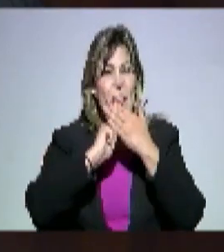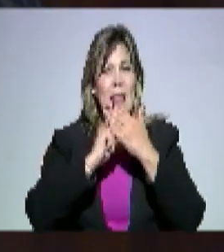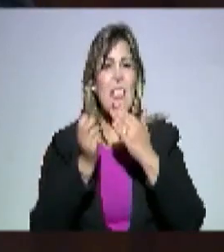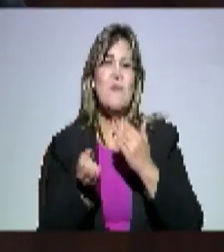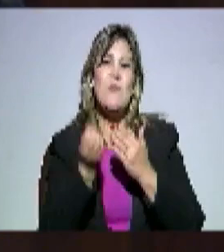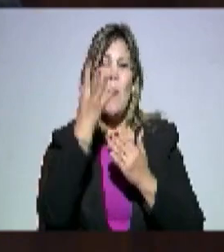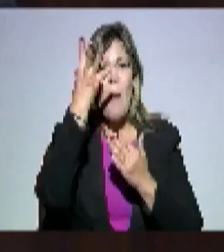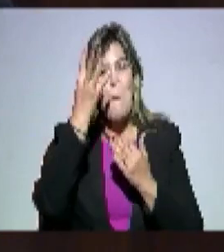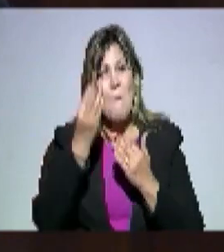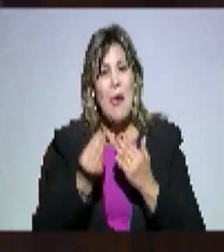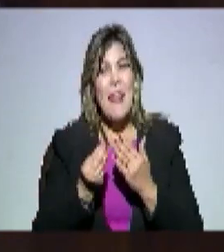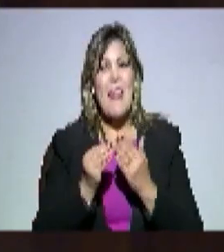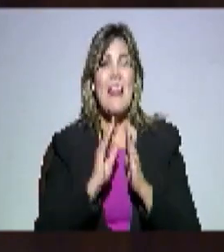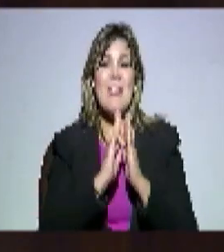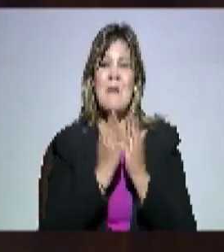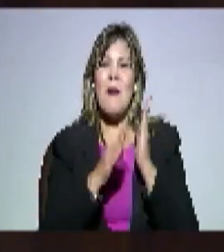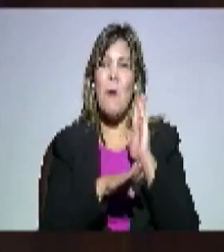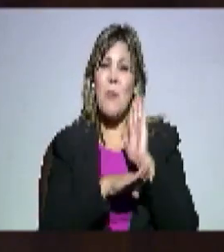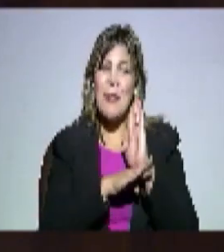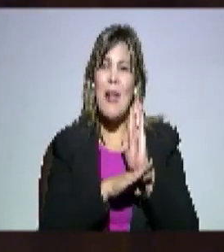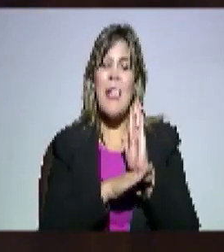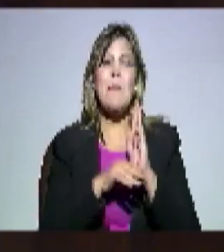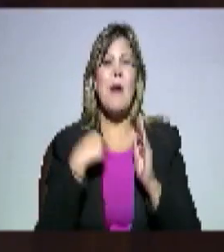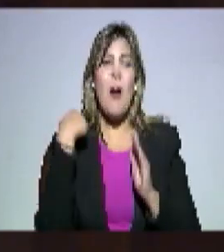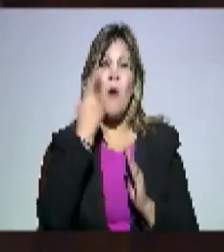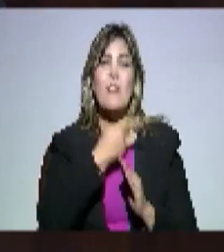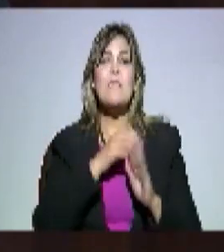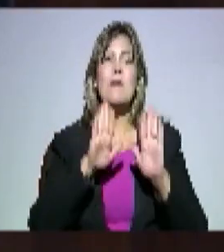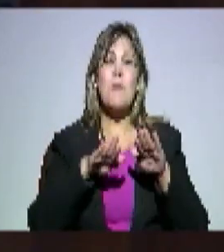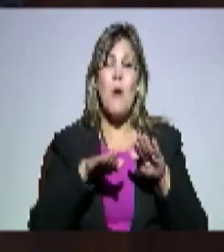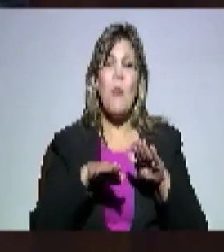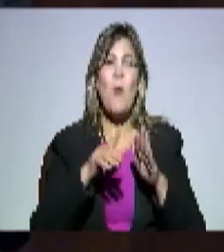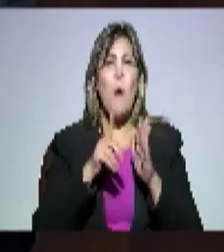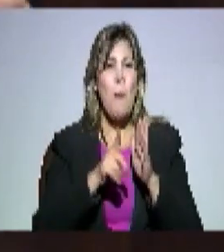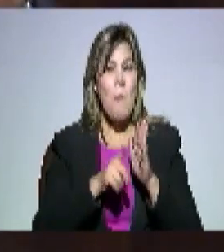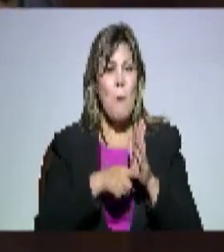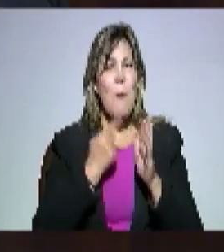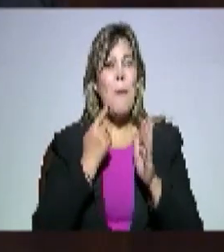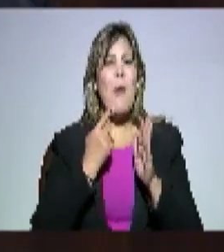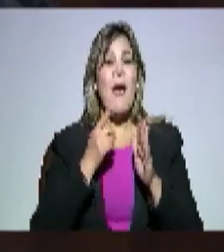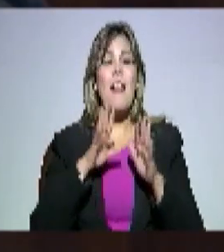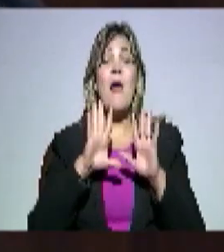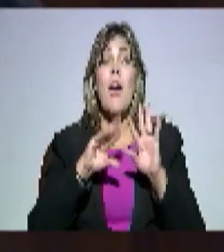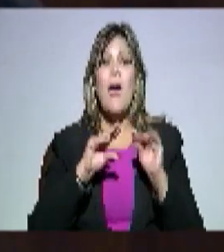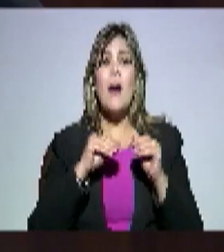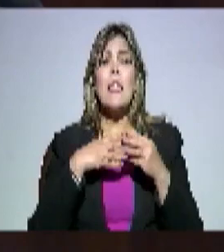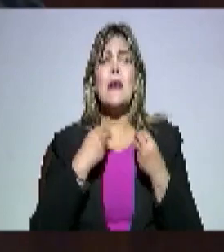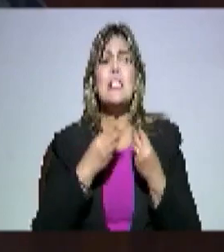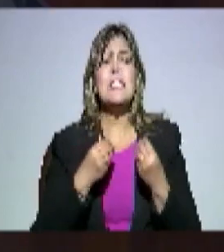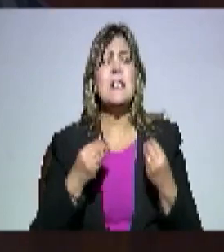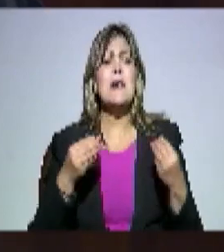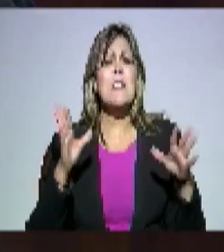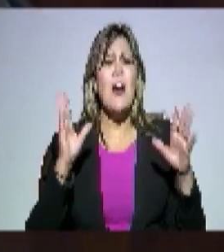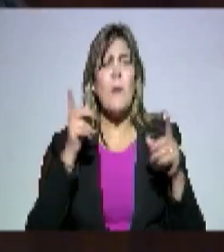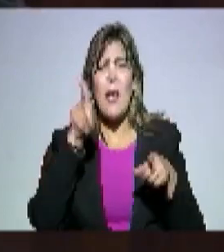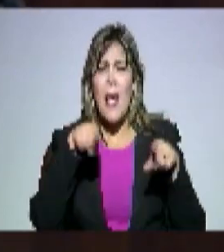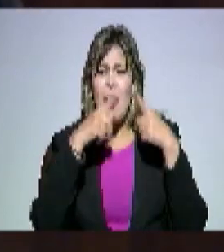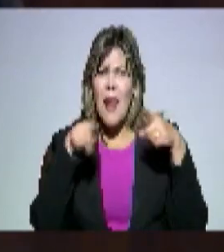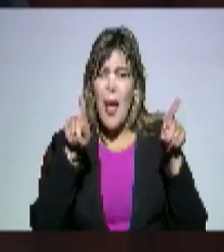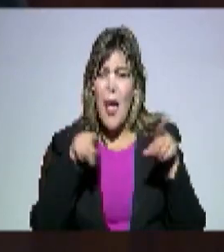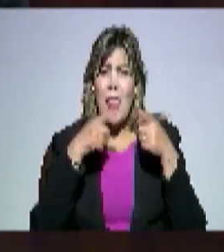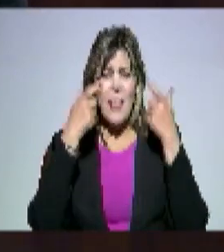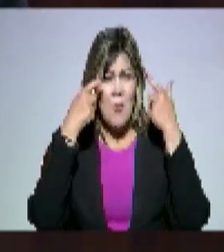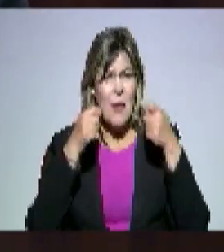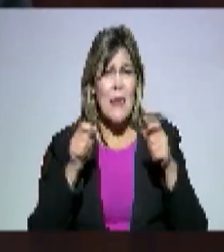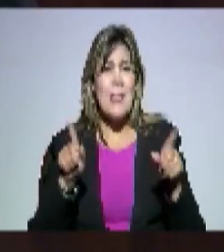حتى في صلاوات الاجبيه لا قديسين موجودين مره في شكل اربع ناقوس ومره في شكل ذك سوجيات ومره في شكل التماجيد